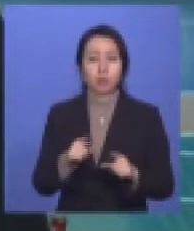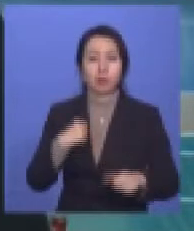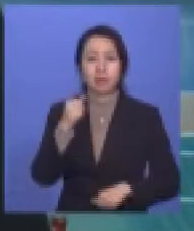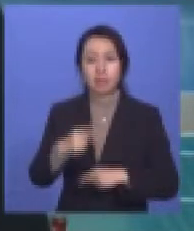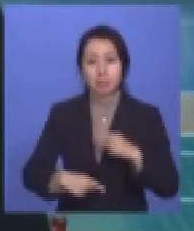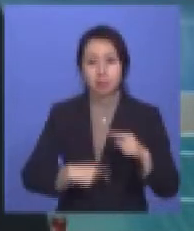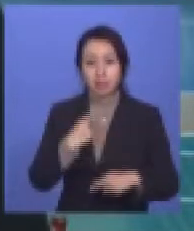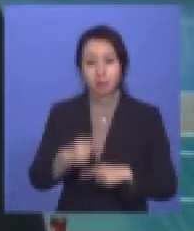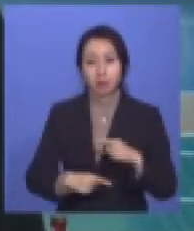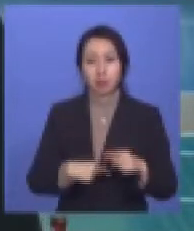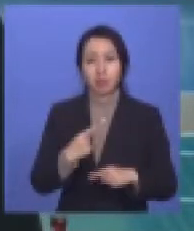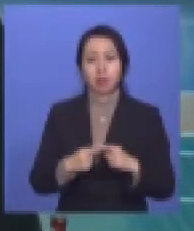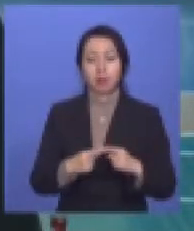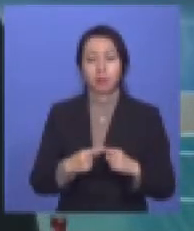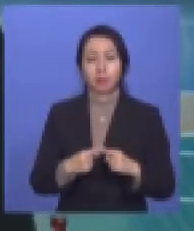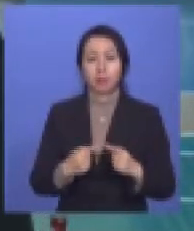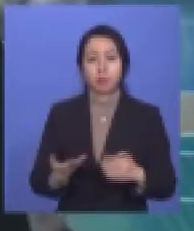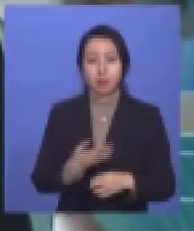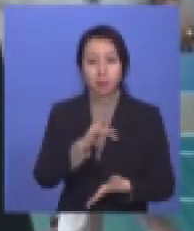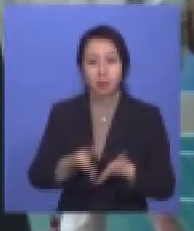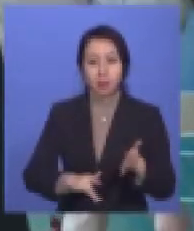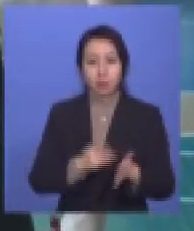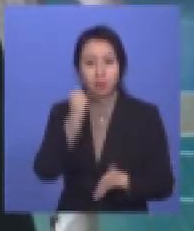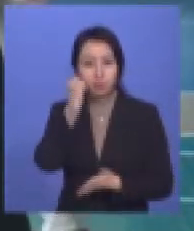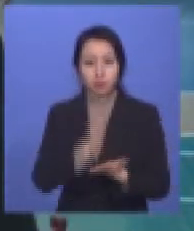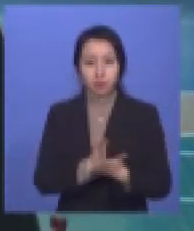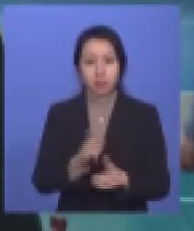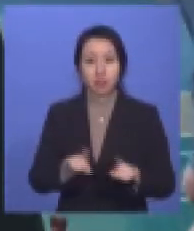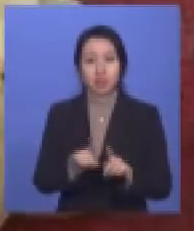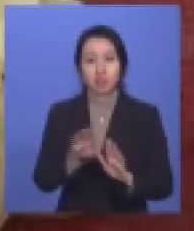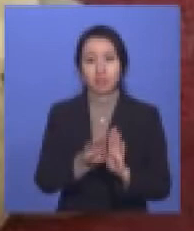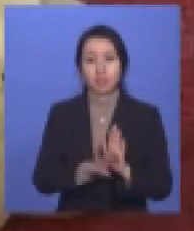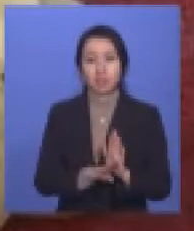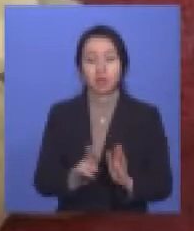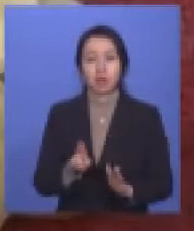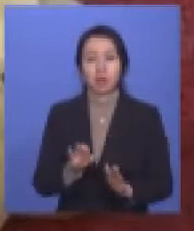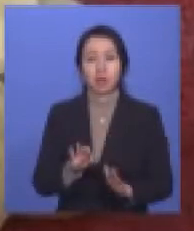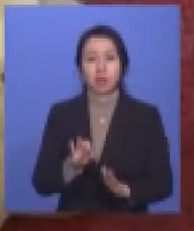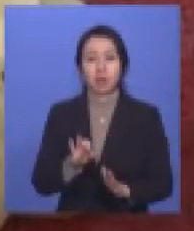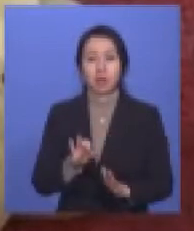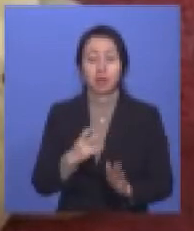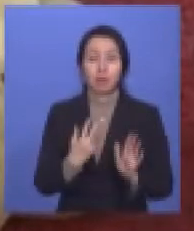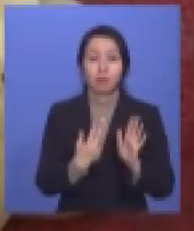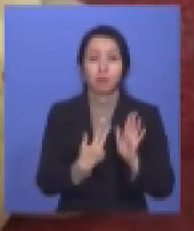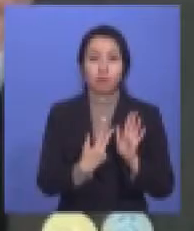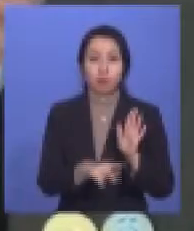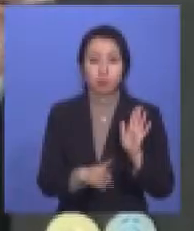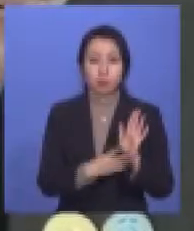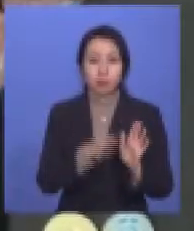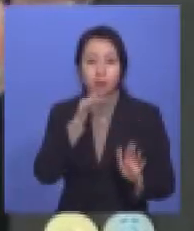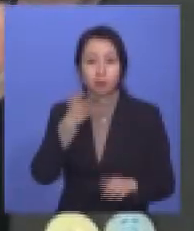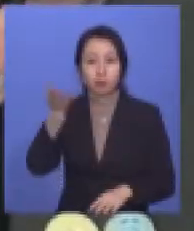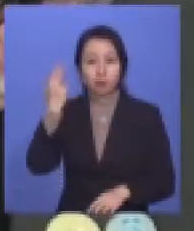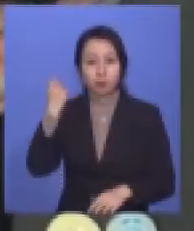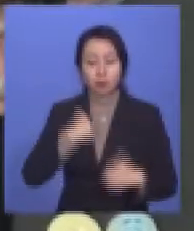наследие передавалось из поколения в поколение. Перед городским советом ветеранов стоит такая задача. Каракату Шалабаеву 80 лет. В прошлом